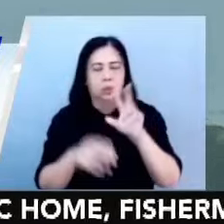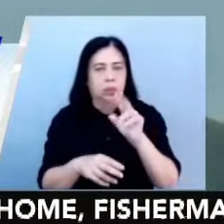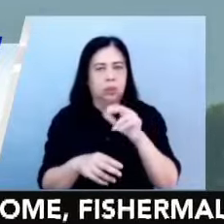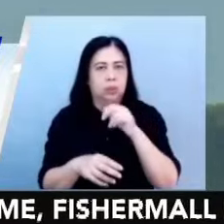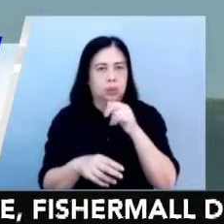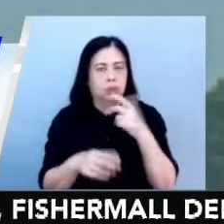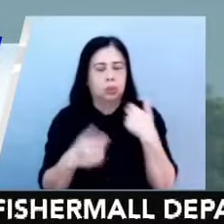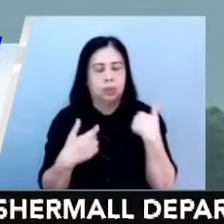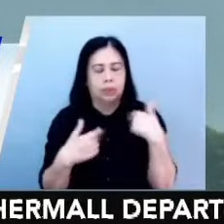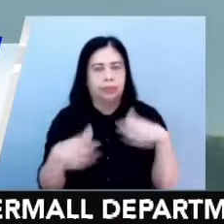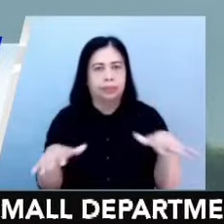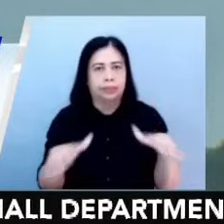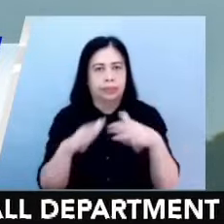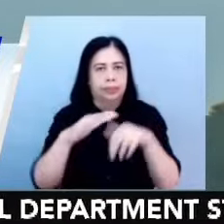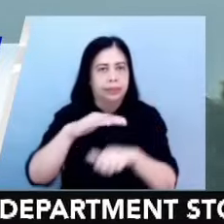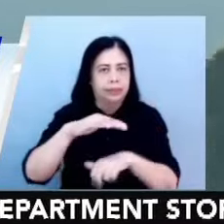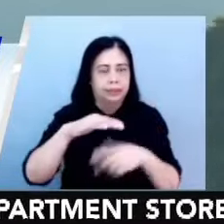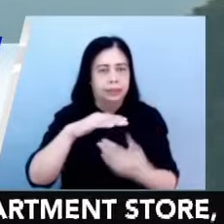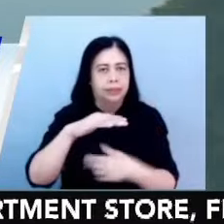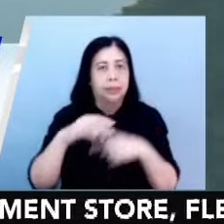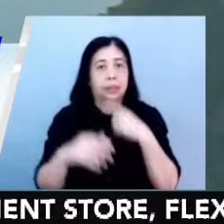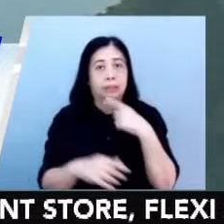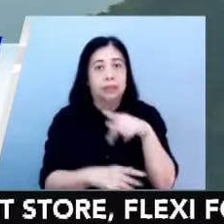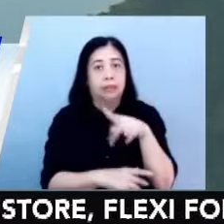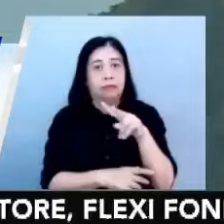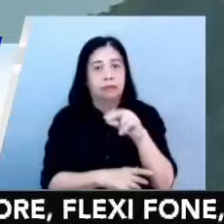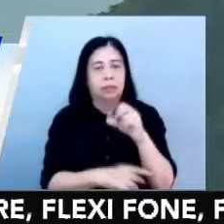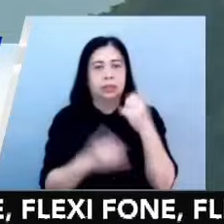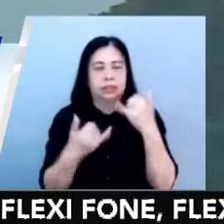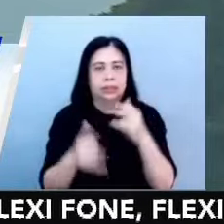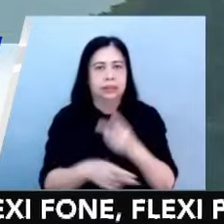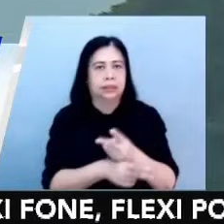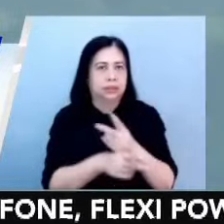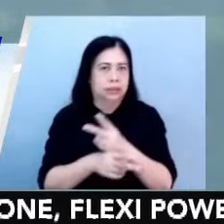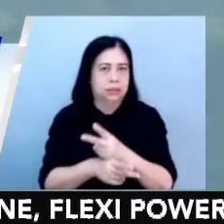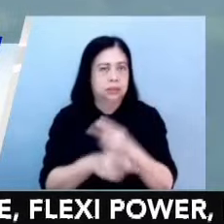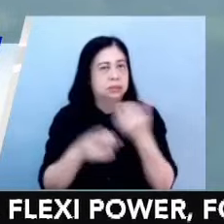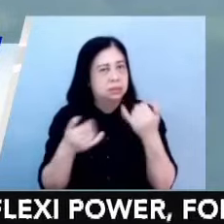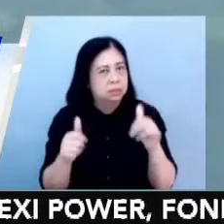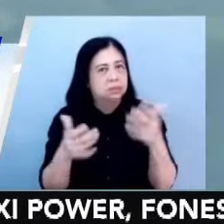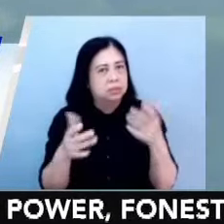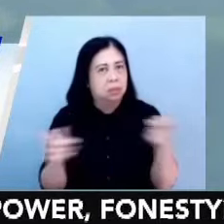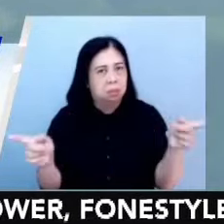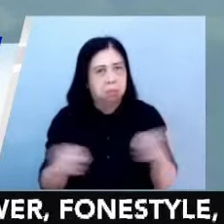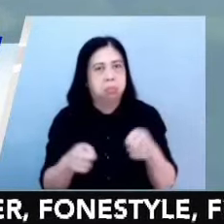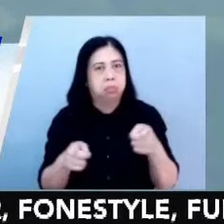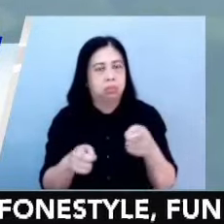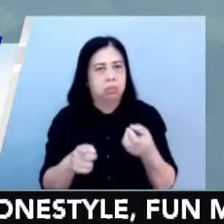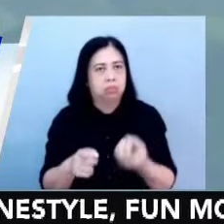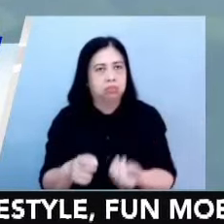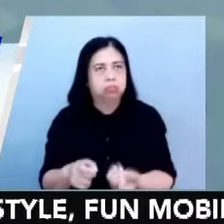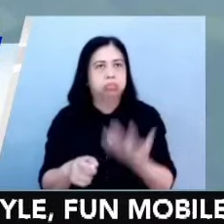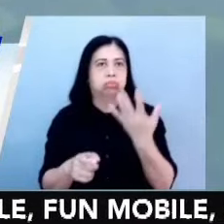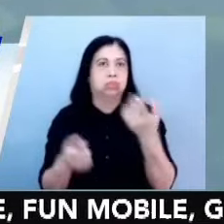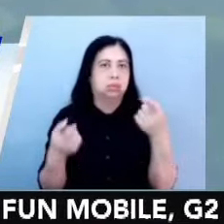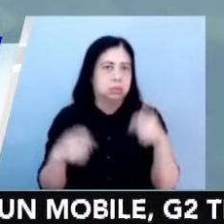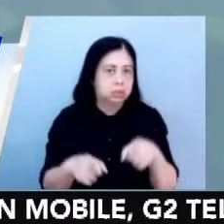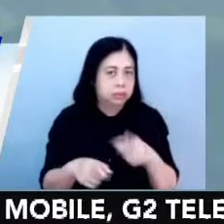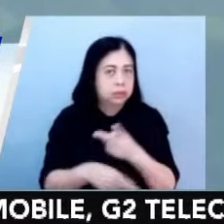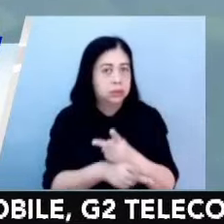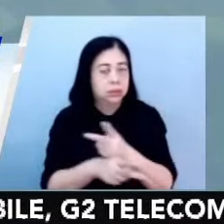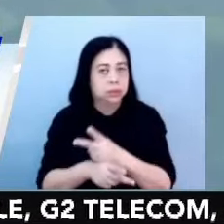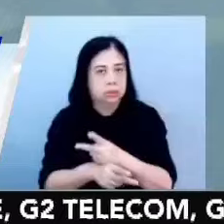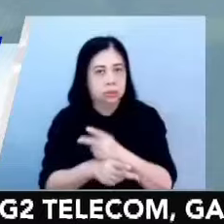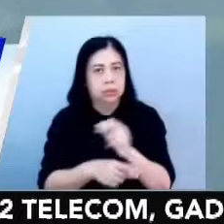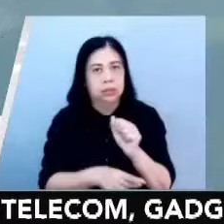bulkan paalala po ng fvox dapat pa ring mag-ingat dahil posible pa rin ang biglaang aktibidad sa bulkan na alert level